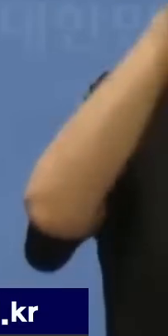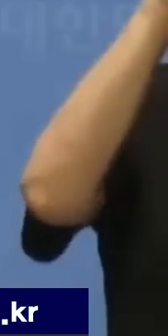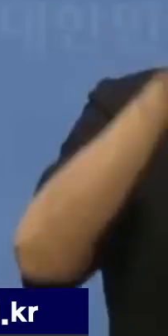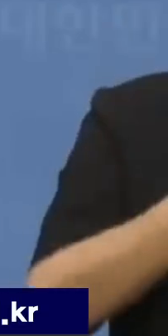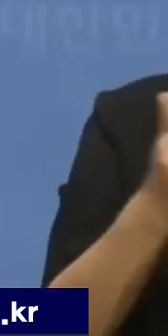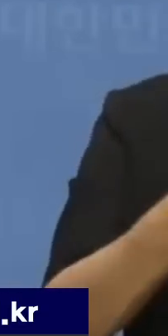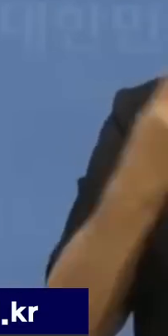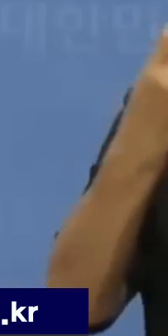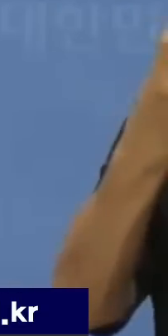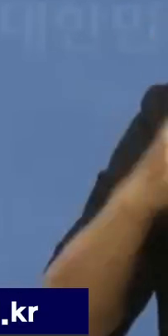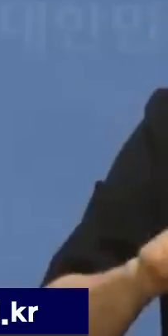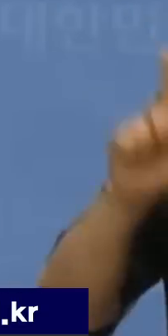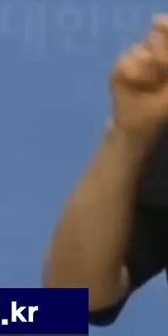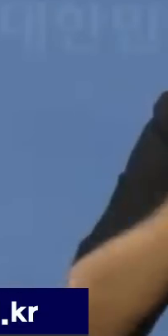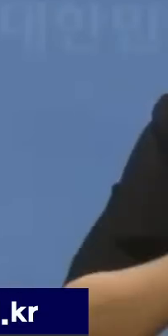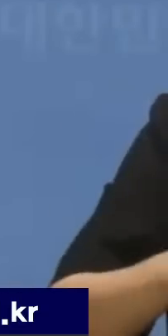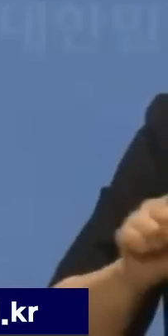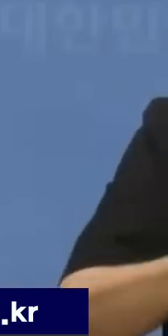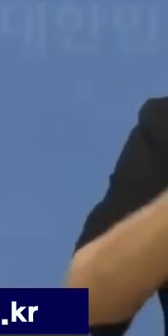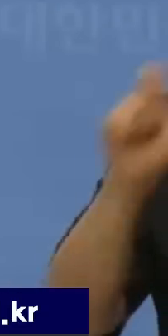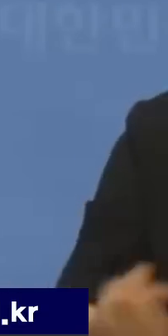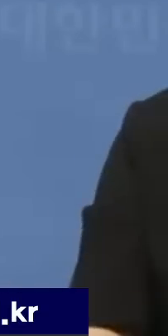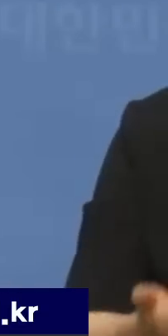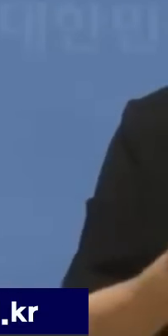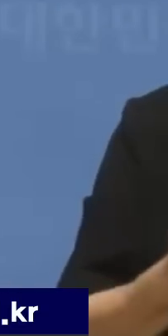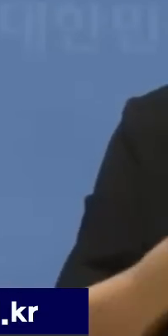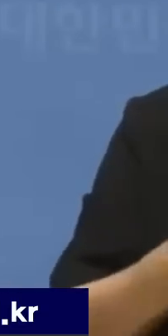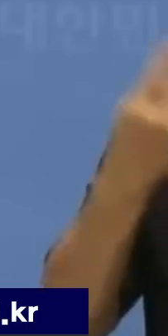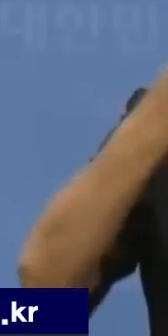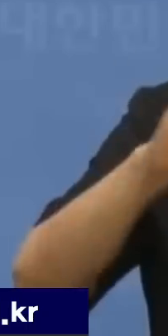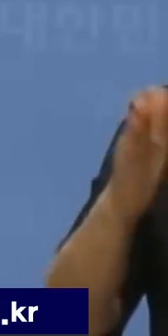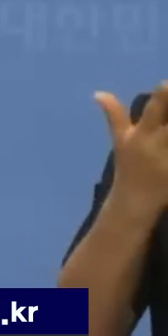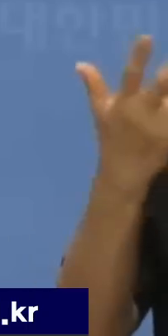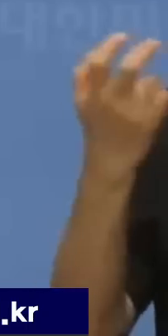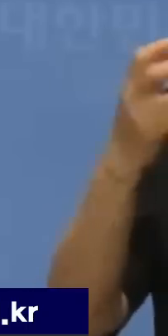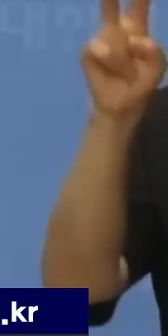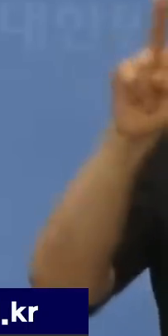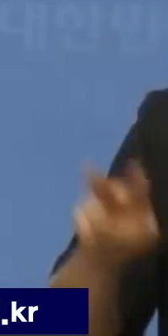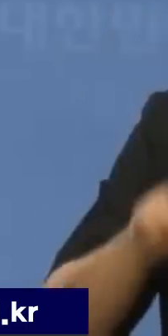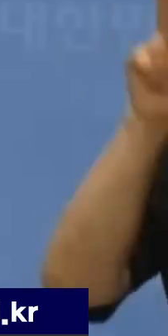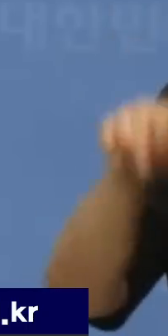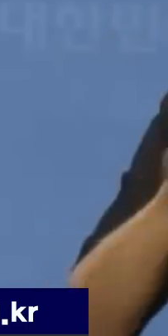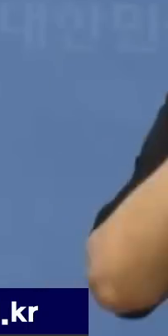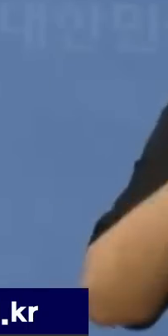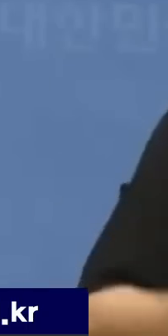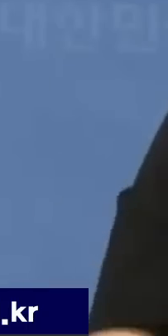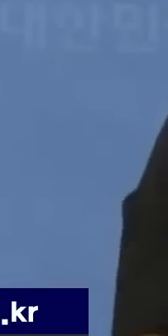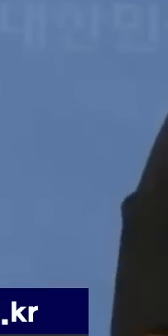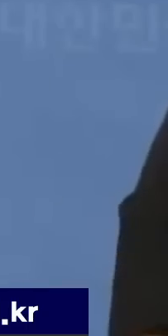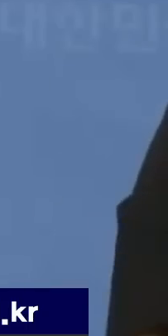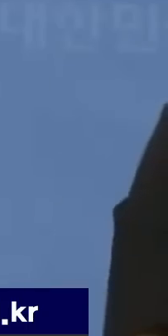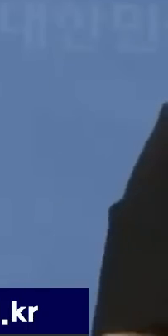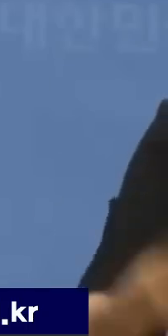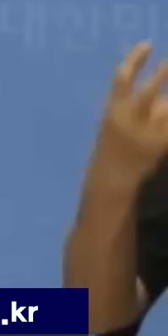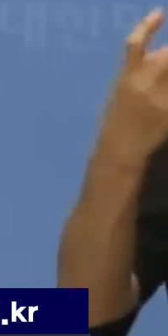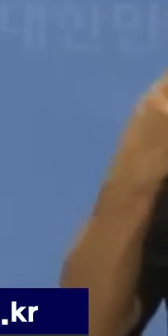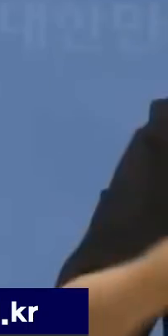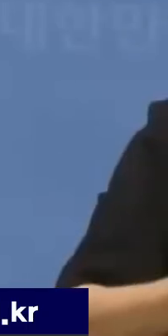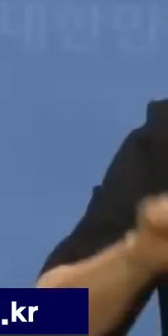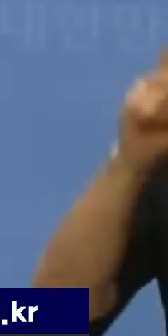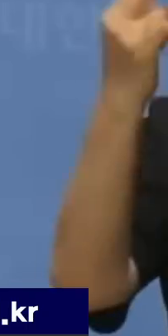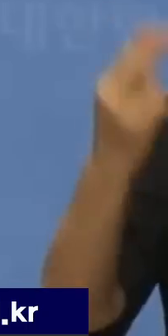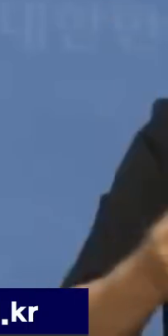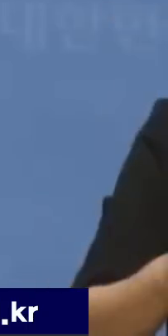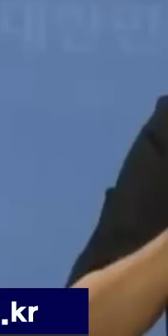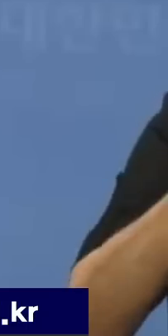가격은 2022년 9월에 최대 1470달러까지 올랐습니다 2021년